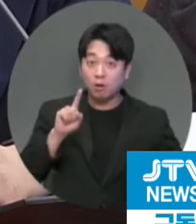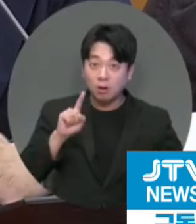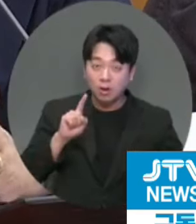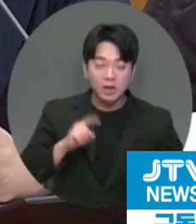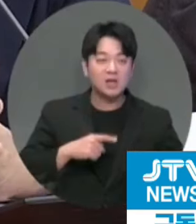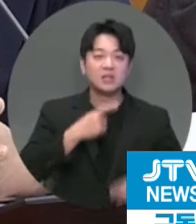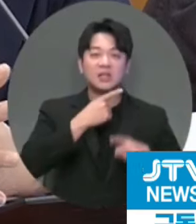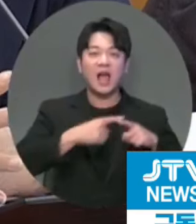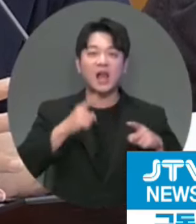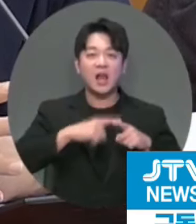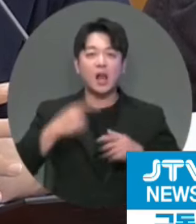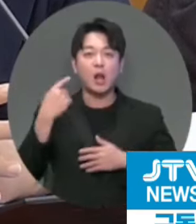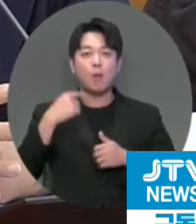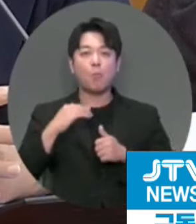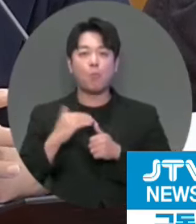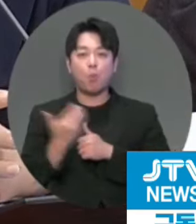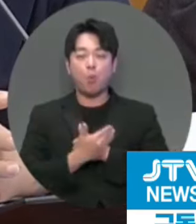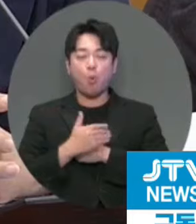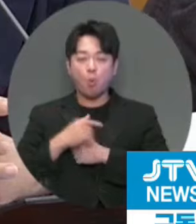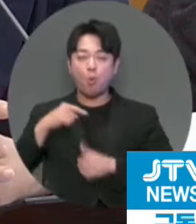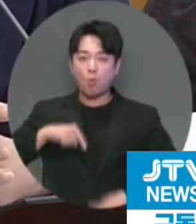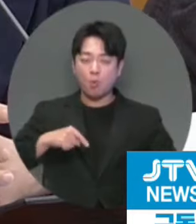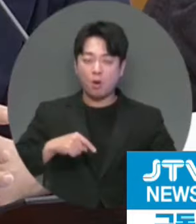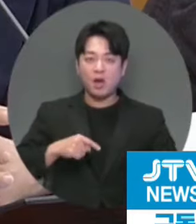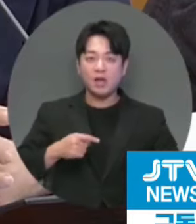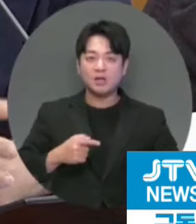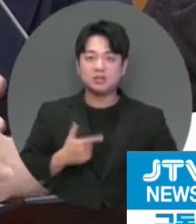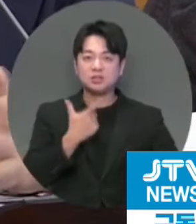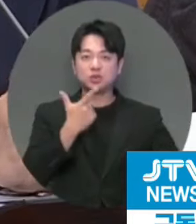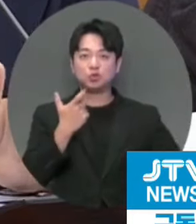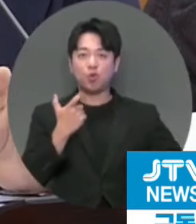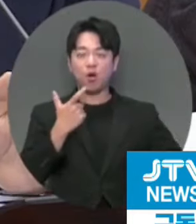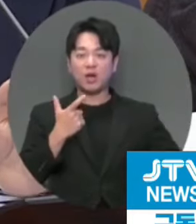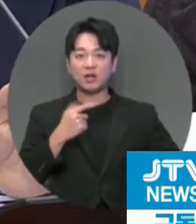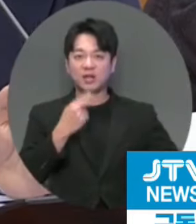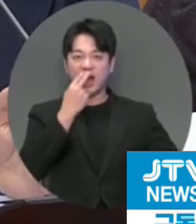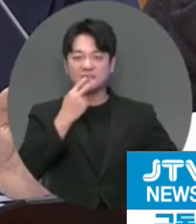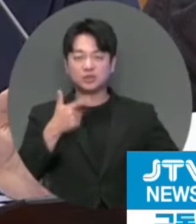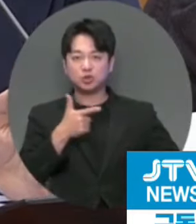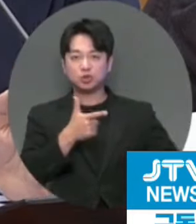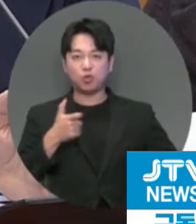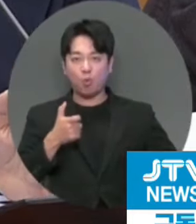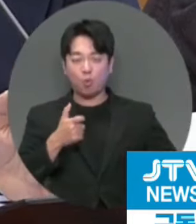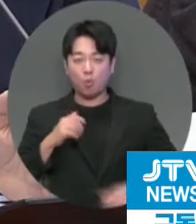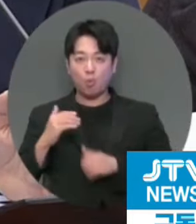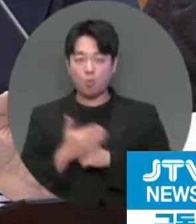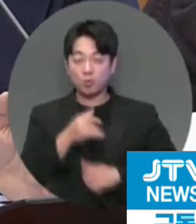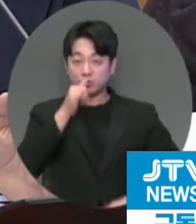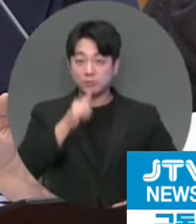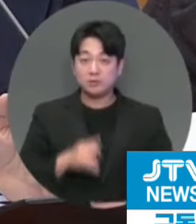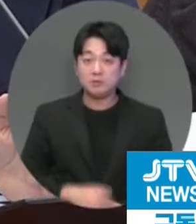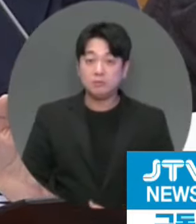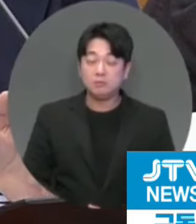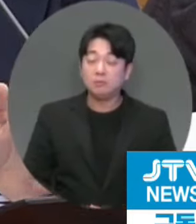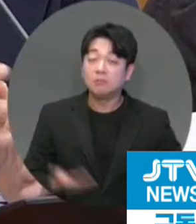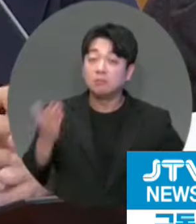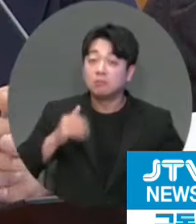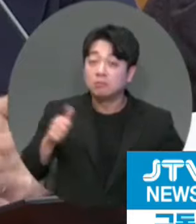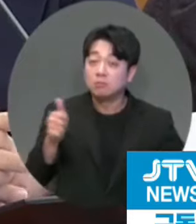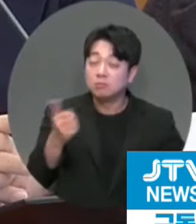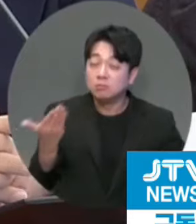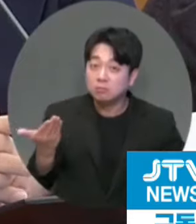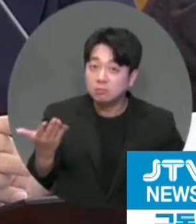있고, 보호장구로서는 가스총, 전기 충격기가 있습니다. 그럼 보호관찰관이 갖는 거, 그러면 무도실무관은 무엇을